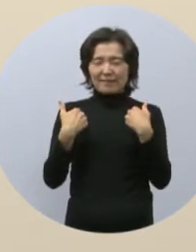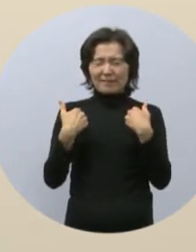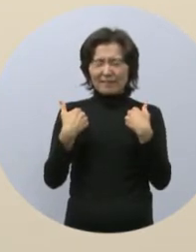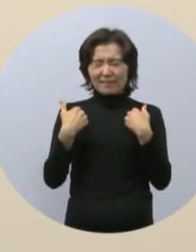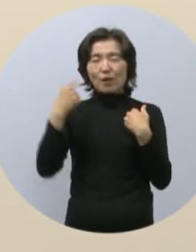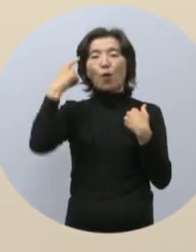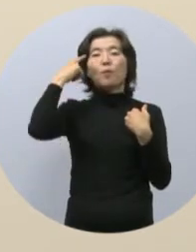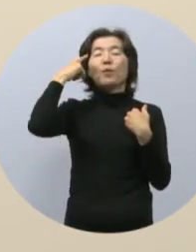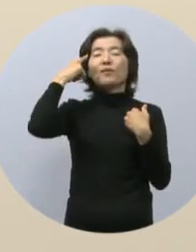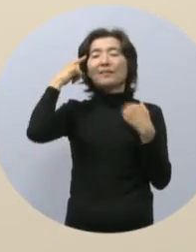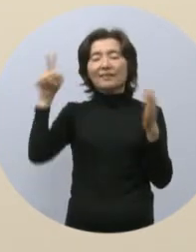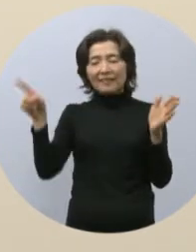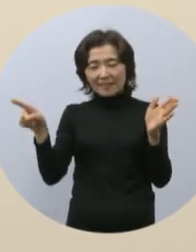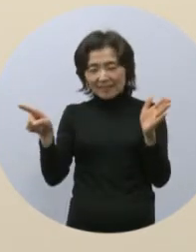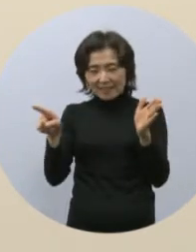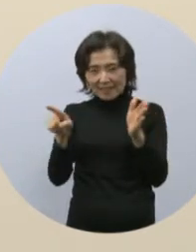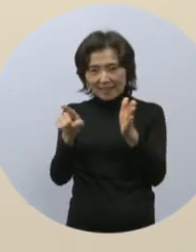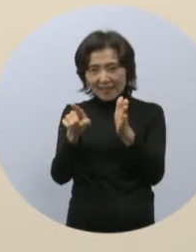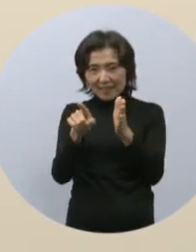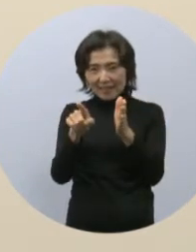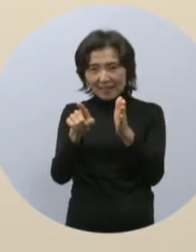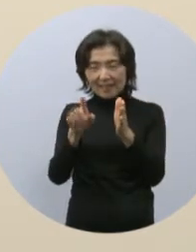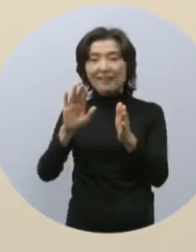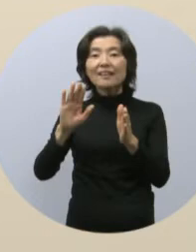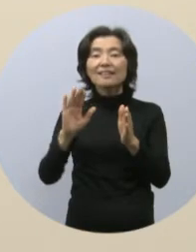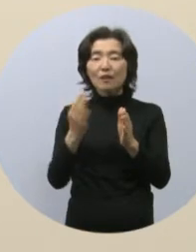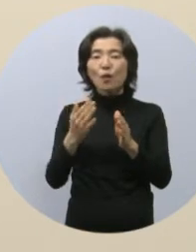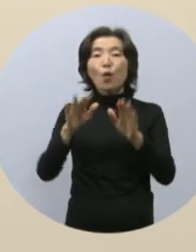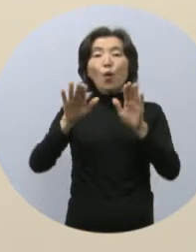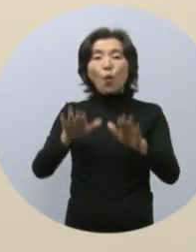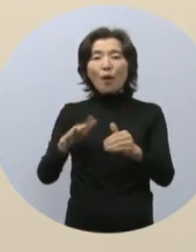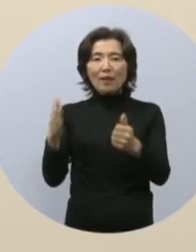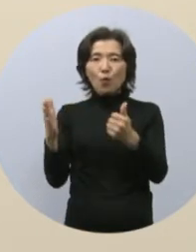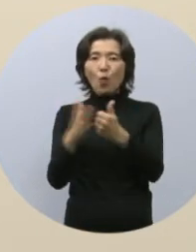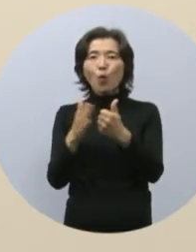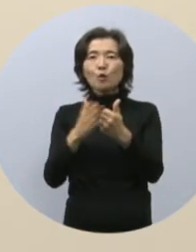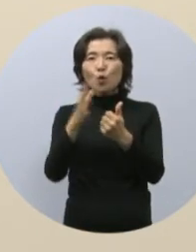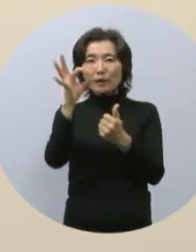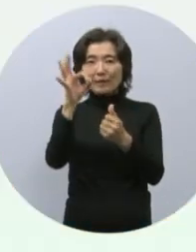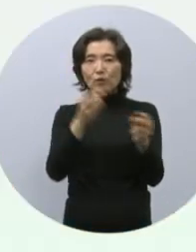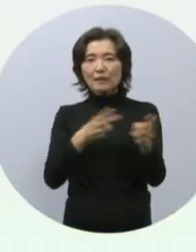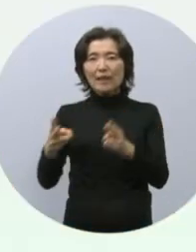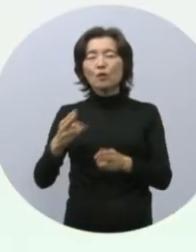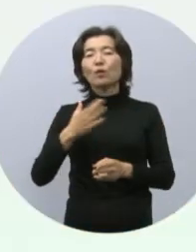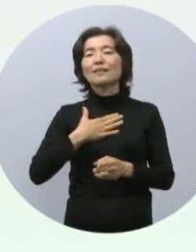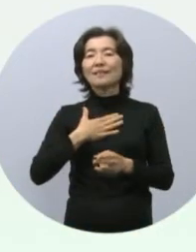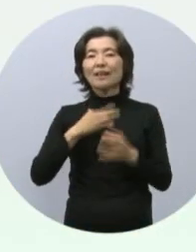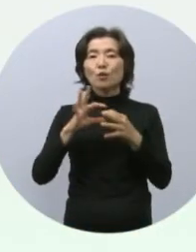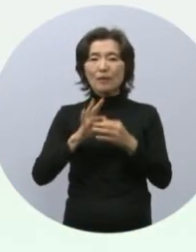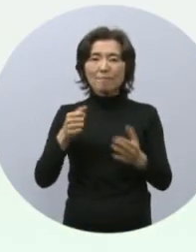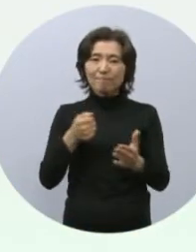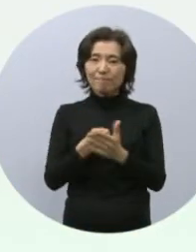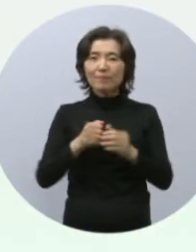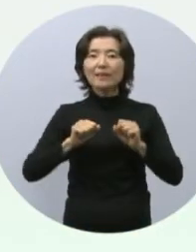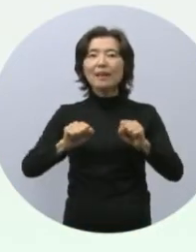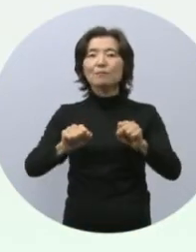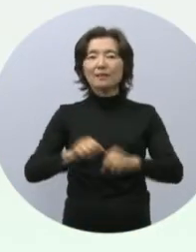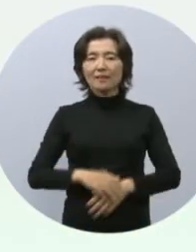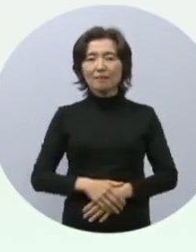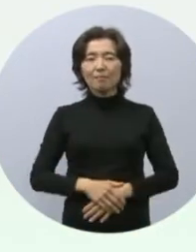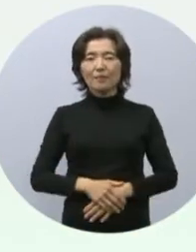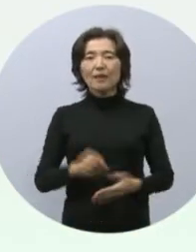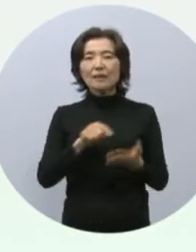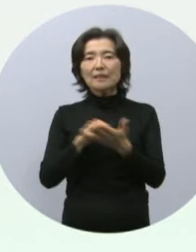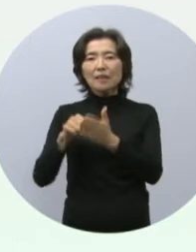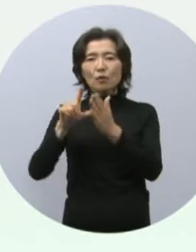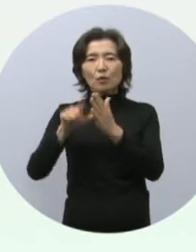まあ、今回の補助金制度を知ってやることにしました。 申請をする際に大変